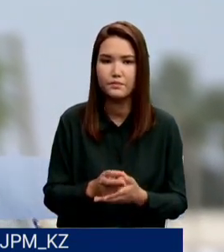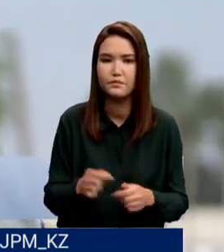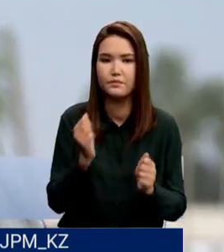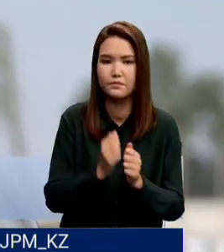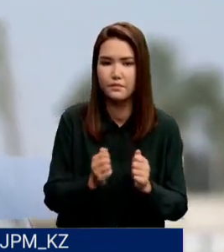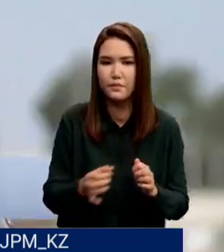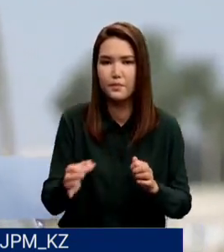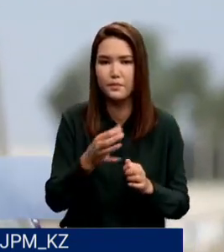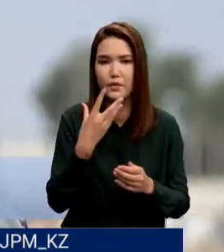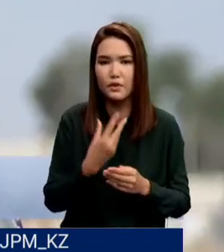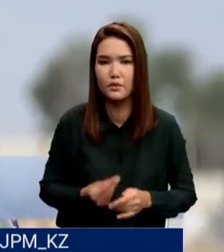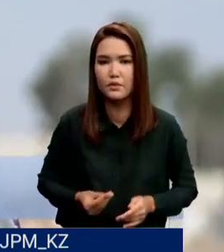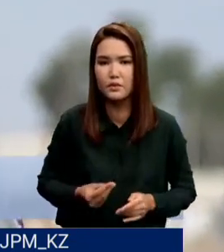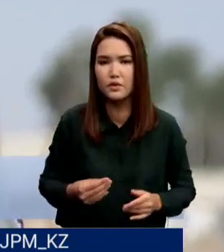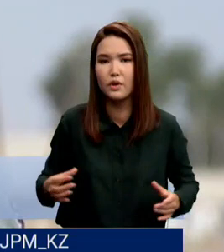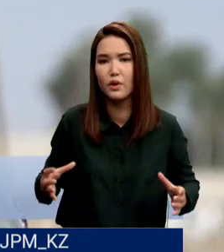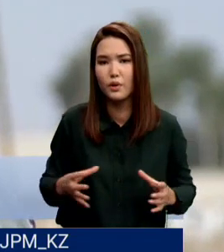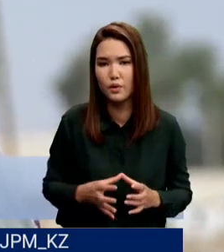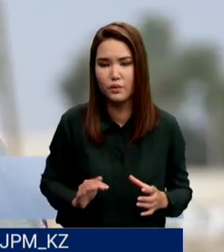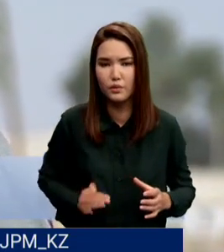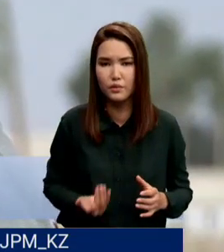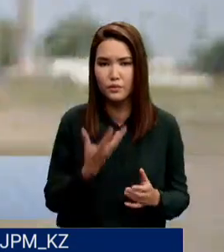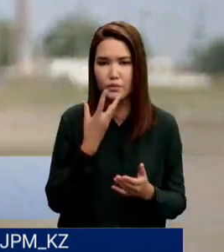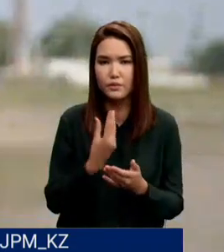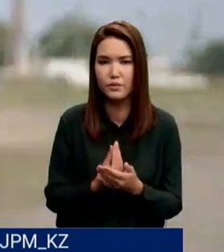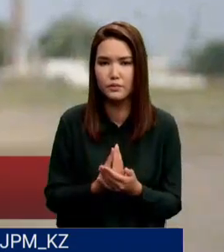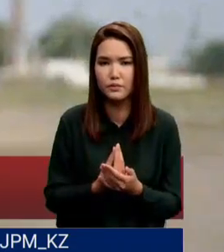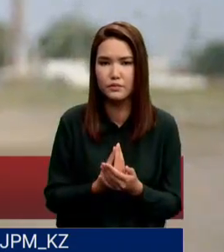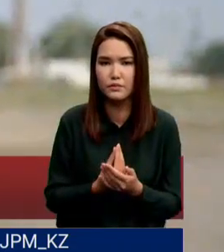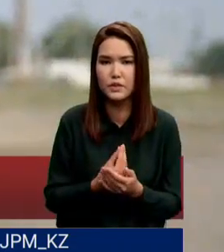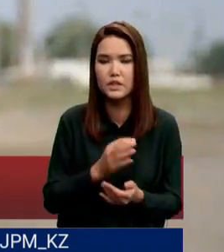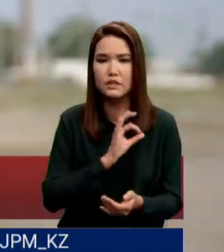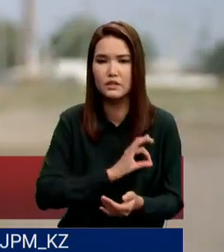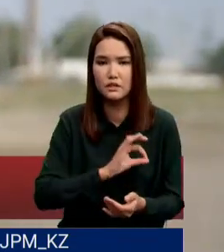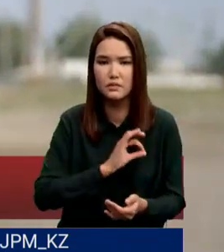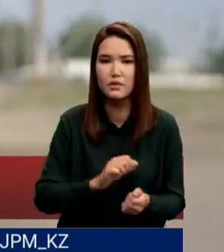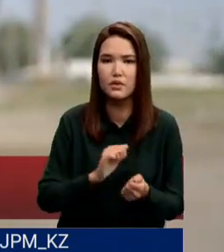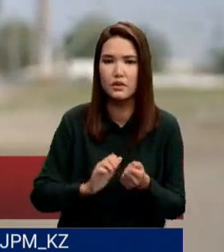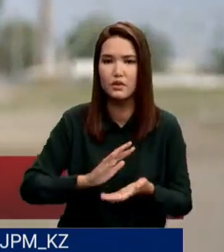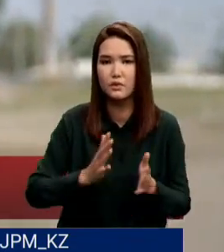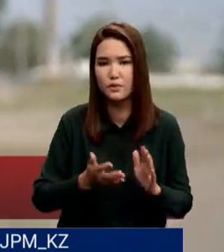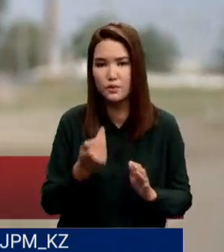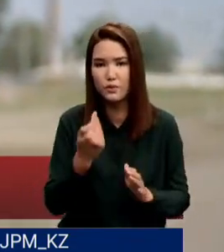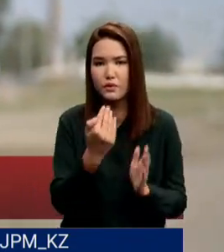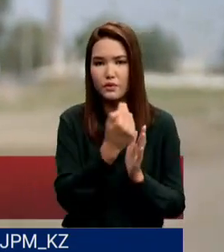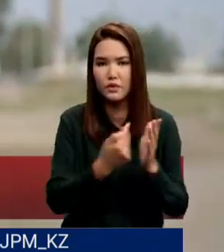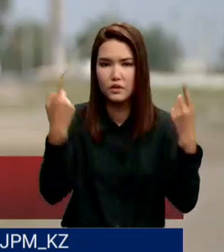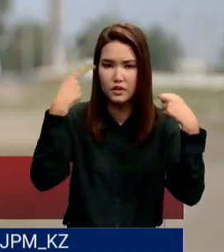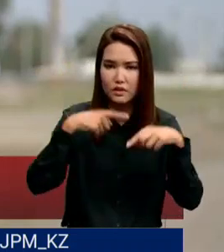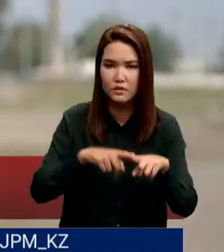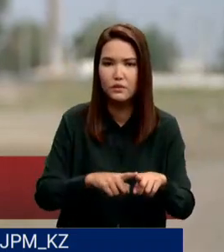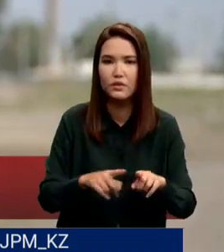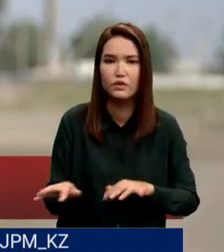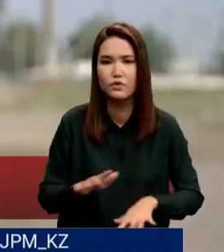жоғары межгасудар үстіне неменен тарифпен алып жатырмыз. Қырғызстанға бір адам апарып өткізу үшін шекарадан өту